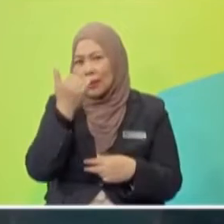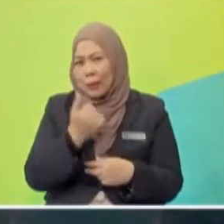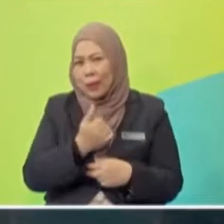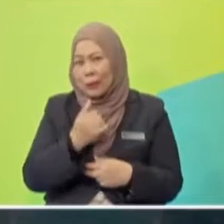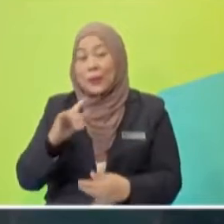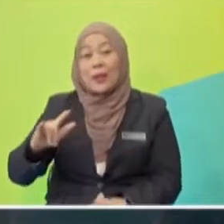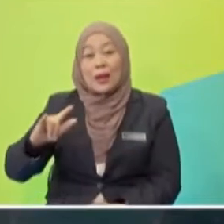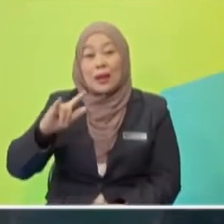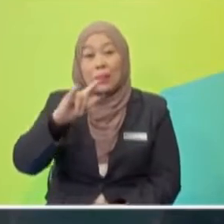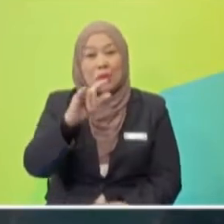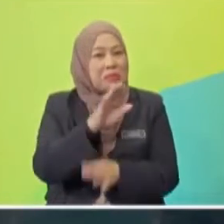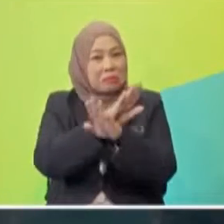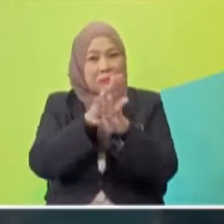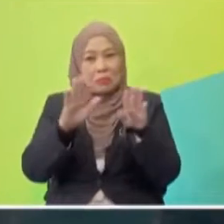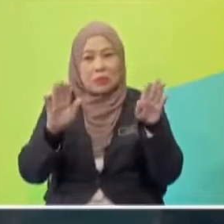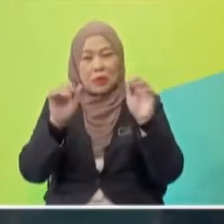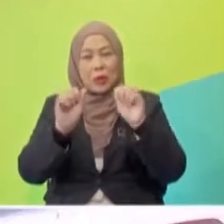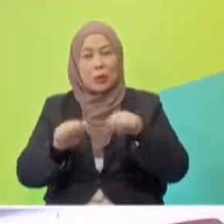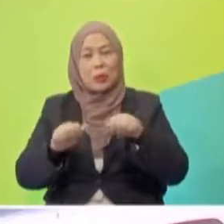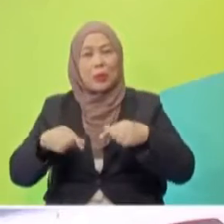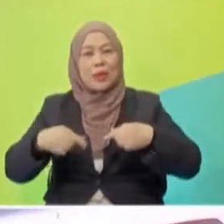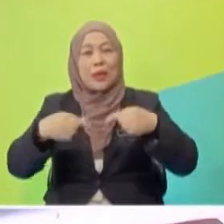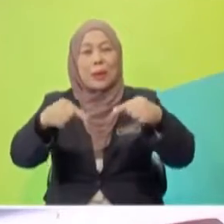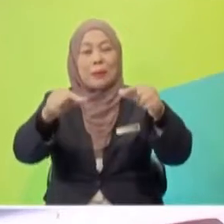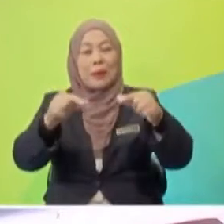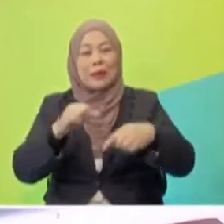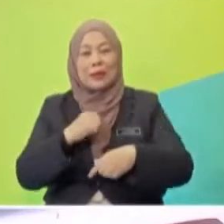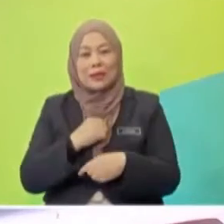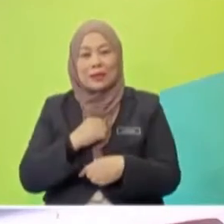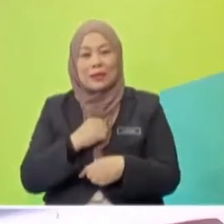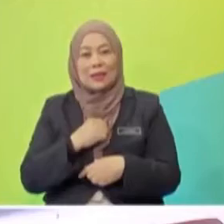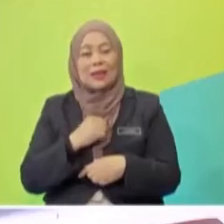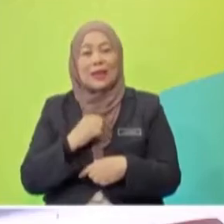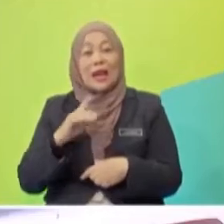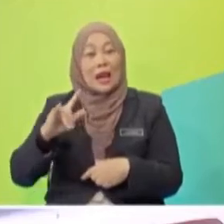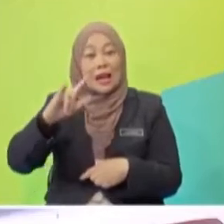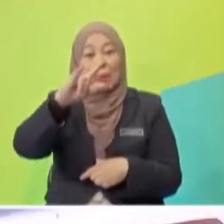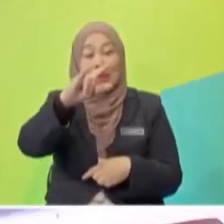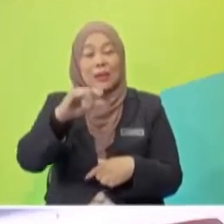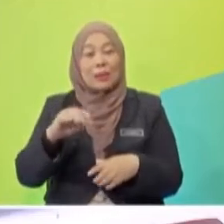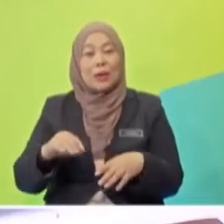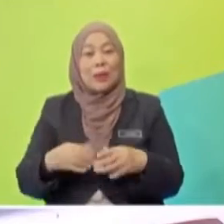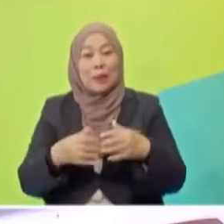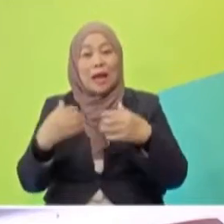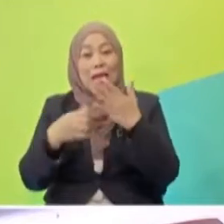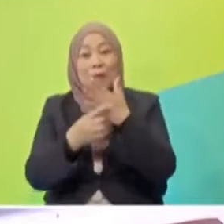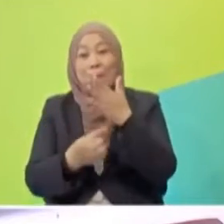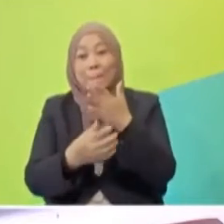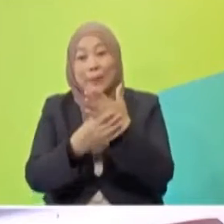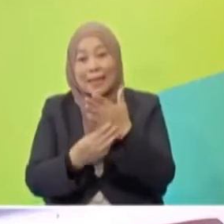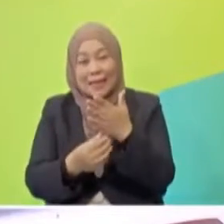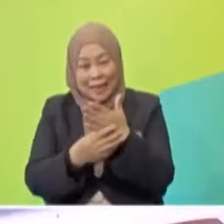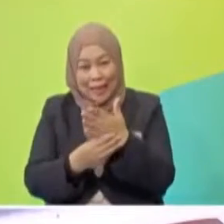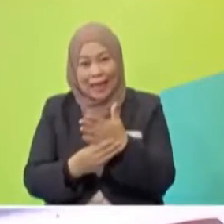tidak boleh bergerak sendiri dia bergerak dengan bantuan engine yang dikendalikan Oh oleh